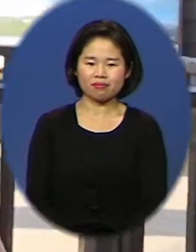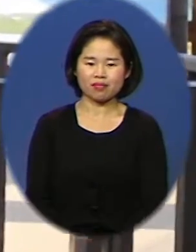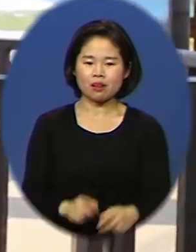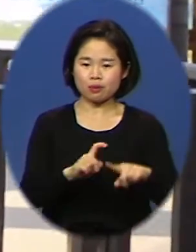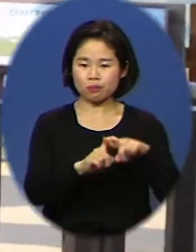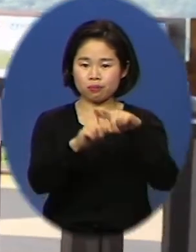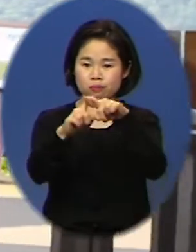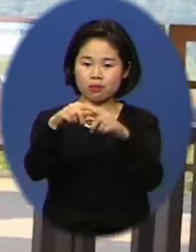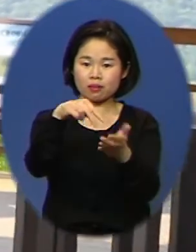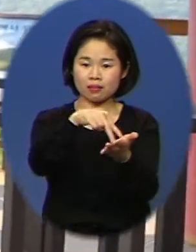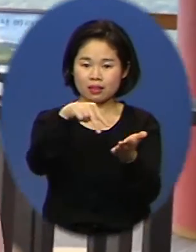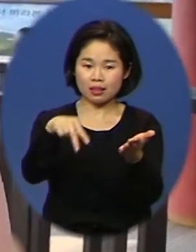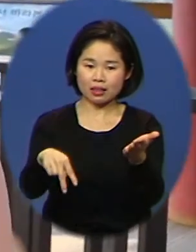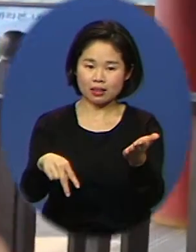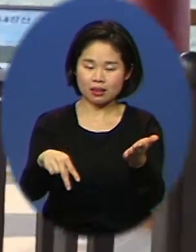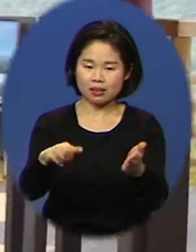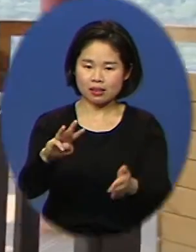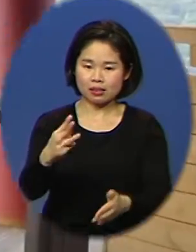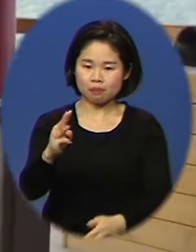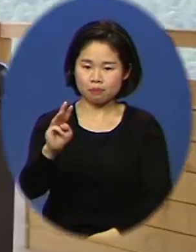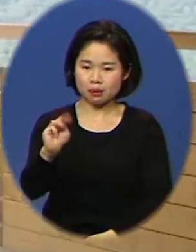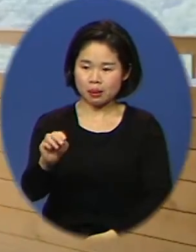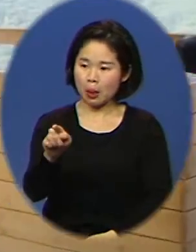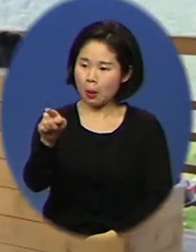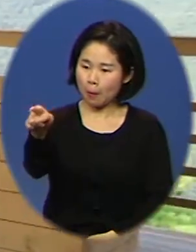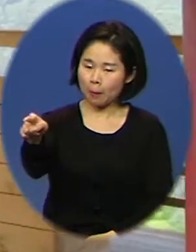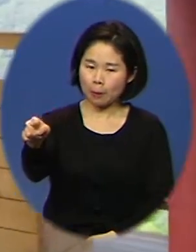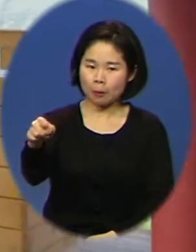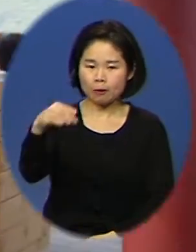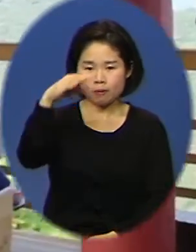케이블카에서 내려서 약 300m 거리에 전망대가 있는데요.